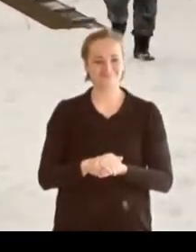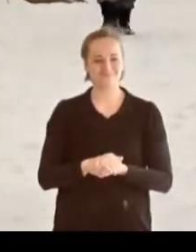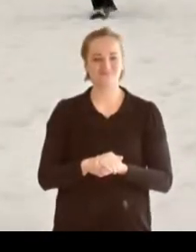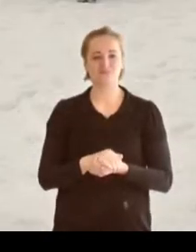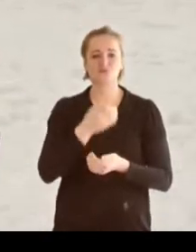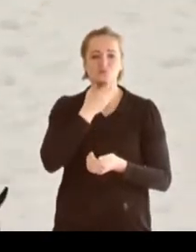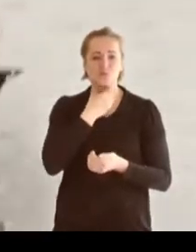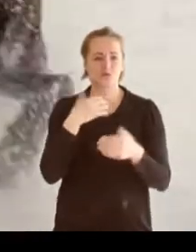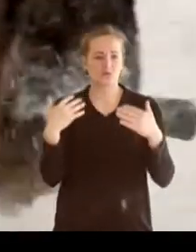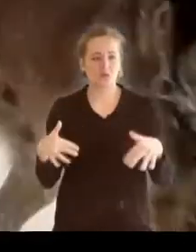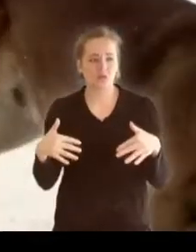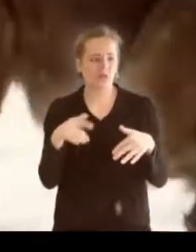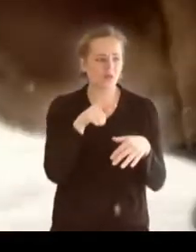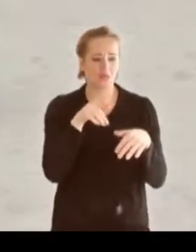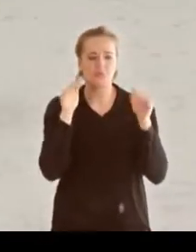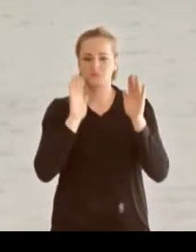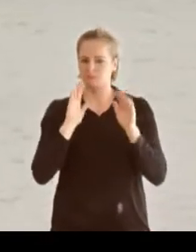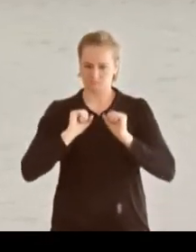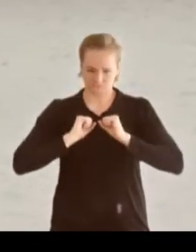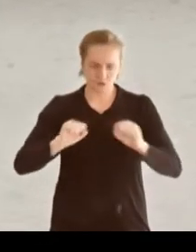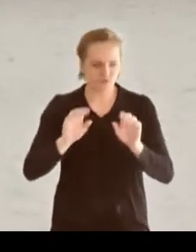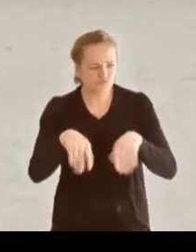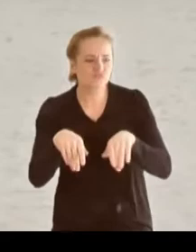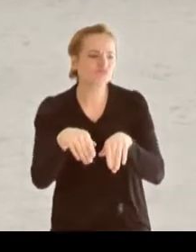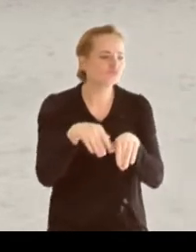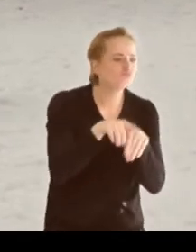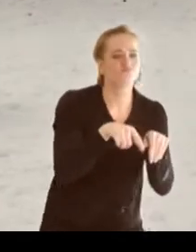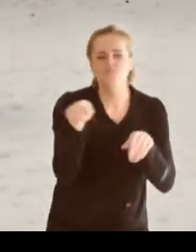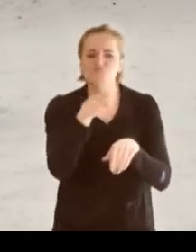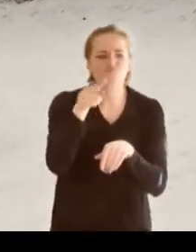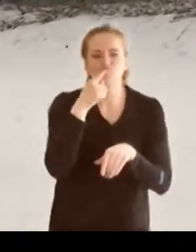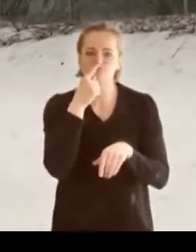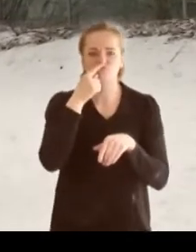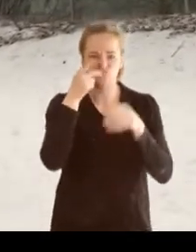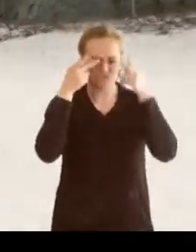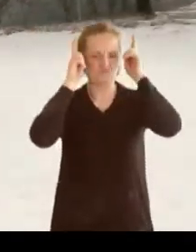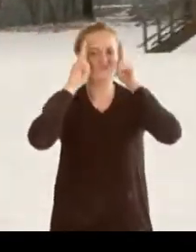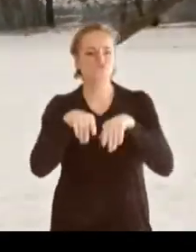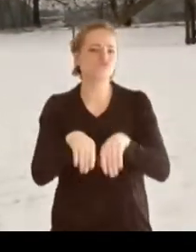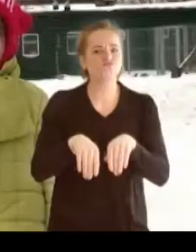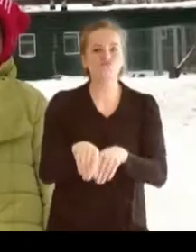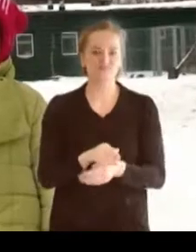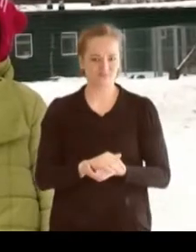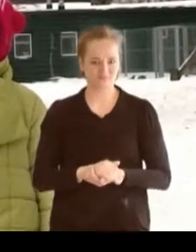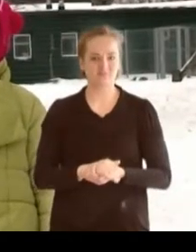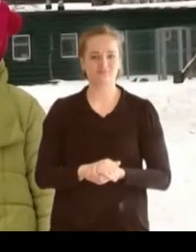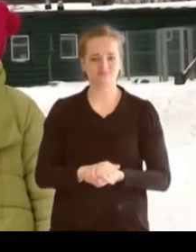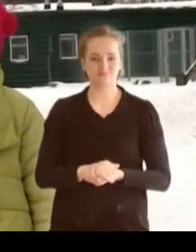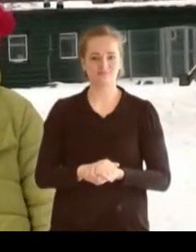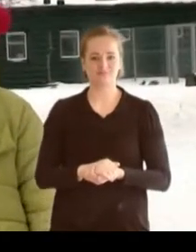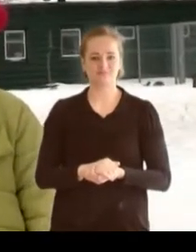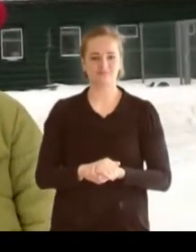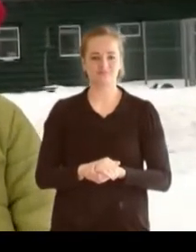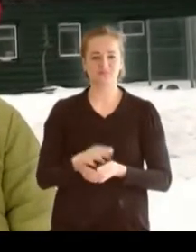ir daug kas paverčiama už tai žaidimo formą. Ar kiekvienas policininkas